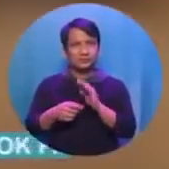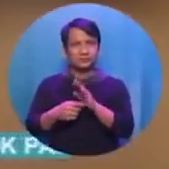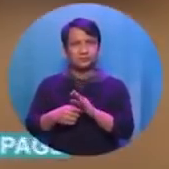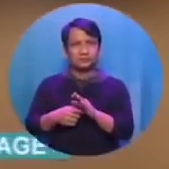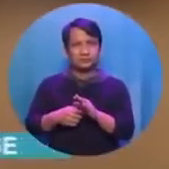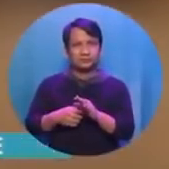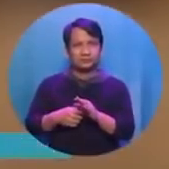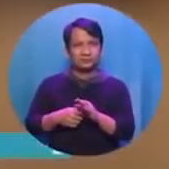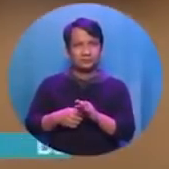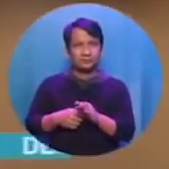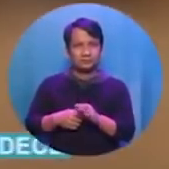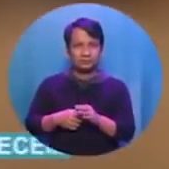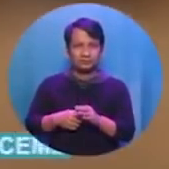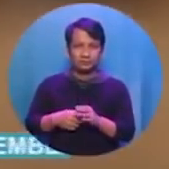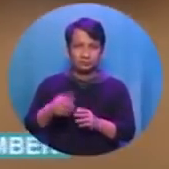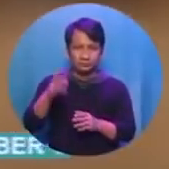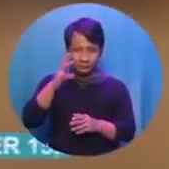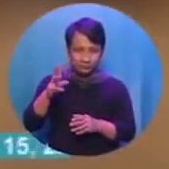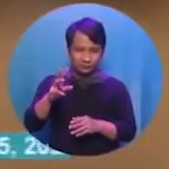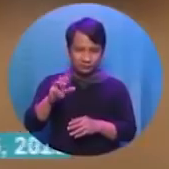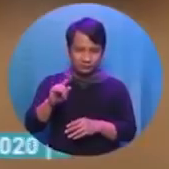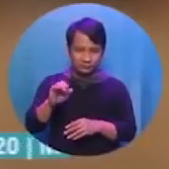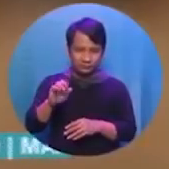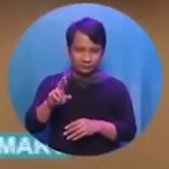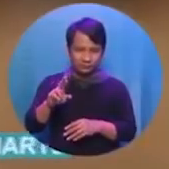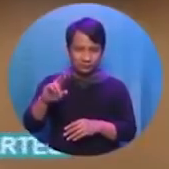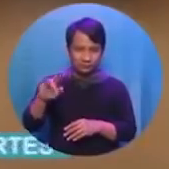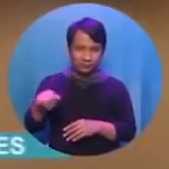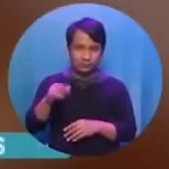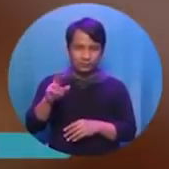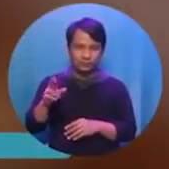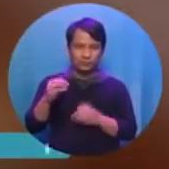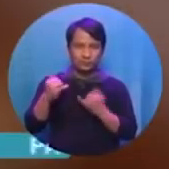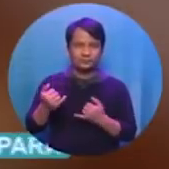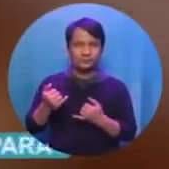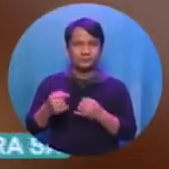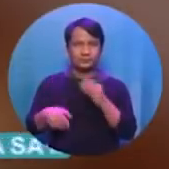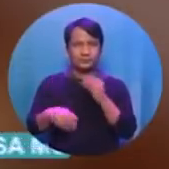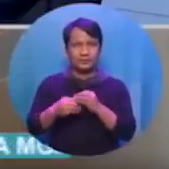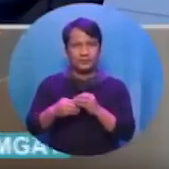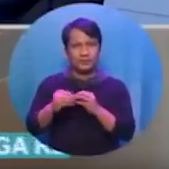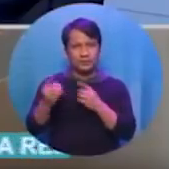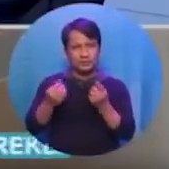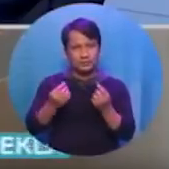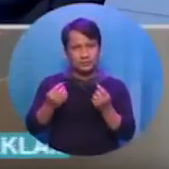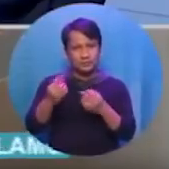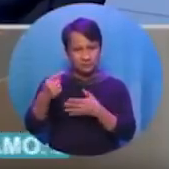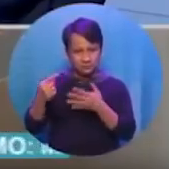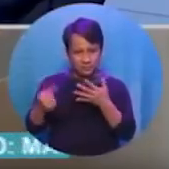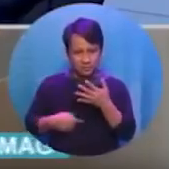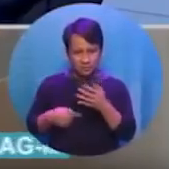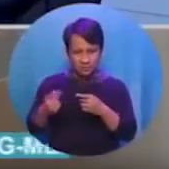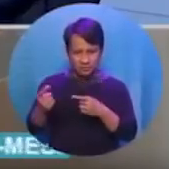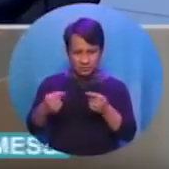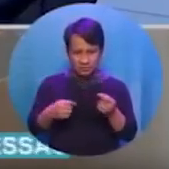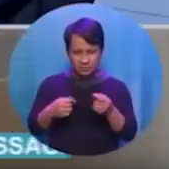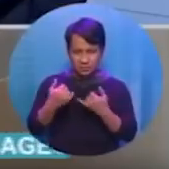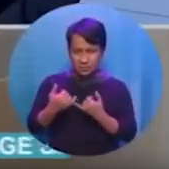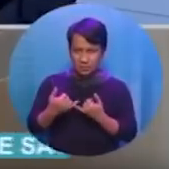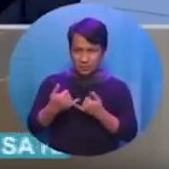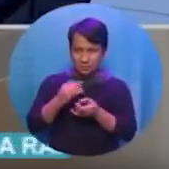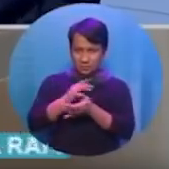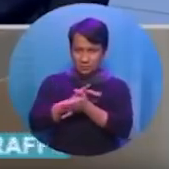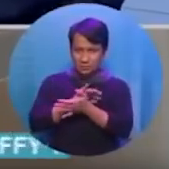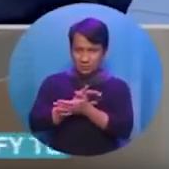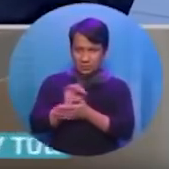Walter Jr. po. Ayun. Okay. So, ma'am, ano pong pinagkakaabalahan nyo dyan sa Hawaii kahit na po ngayong